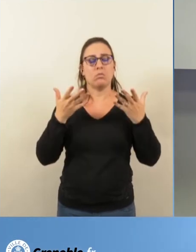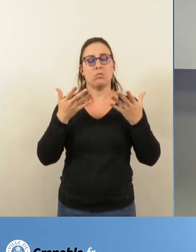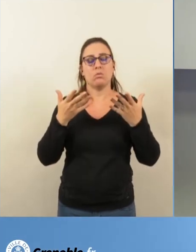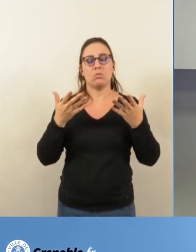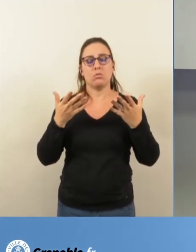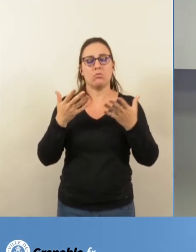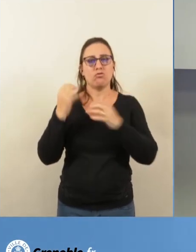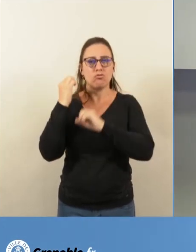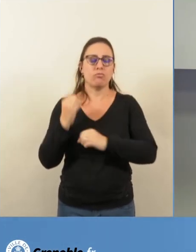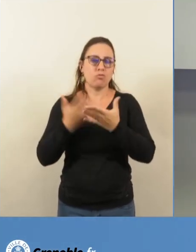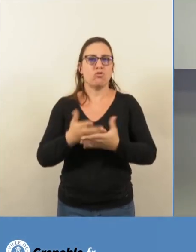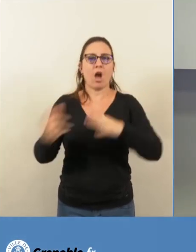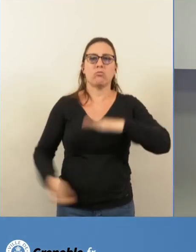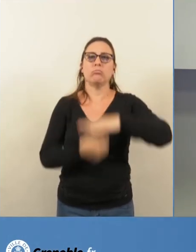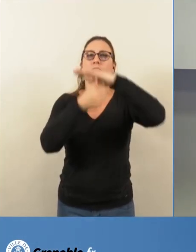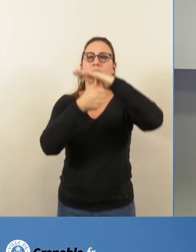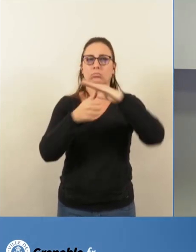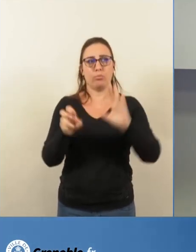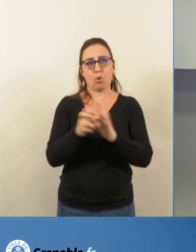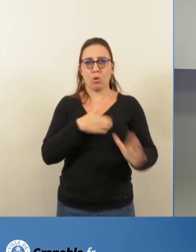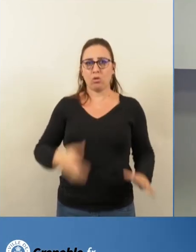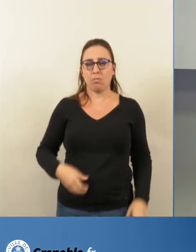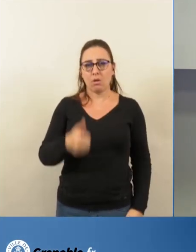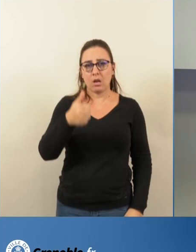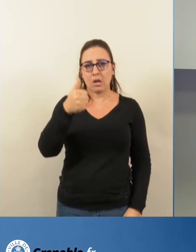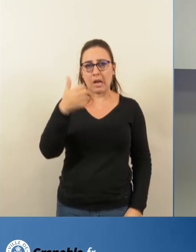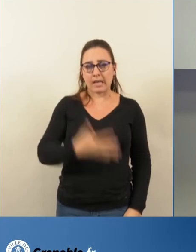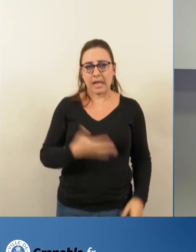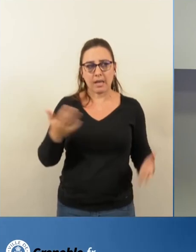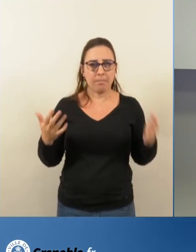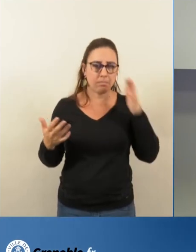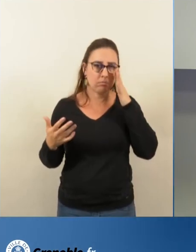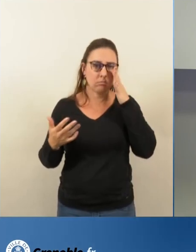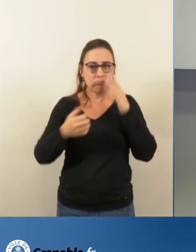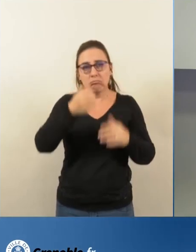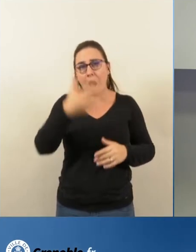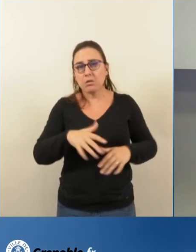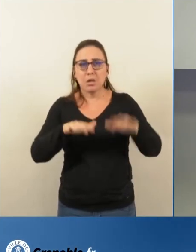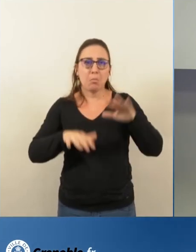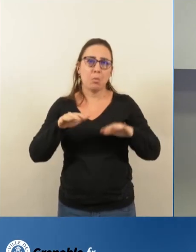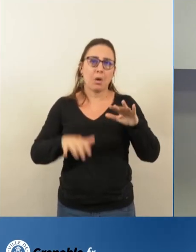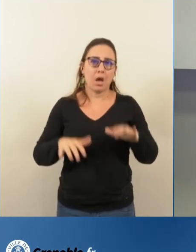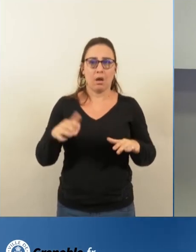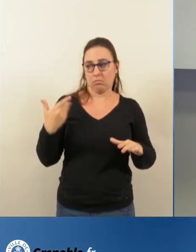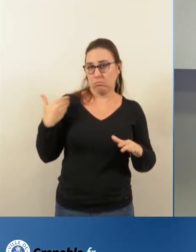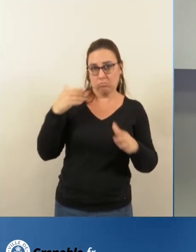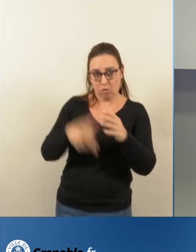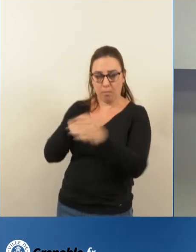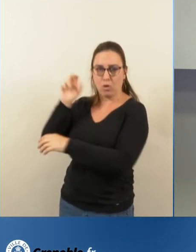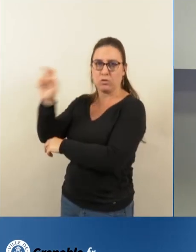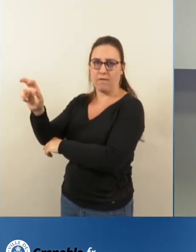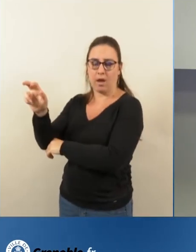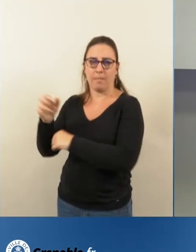Grenoble qui a représenté environ un cinquième un cinquième environ de ce qu'elle a transféré